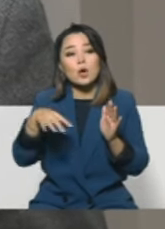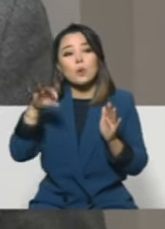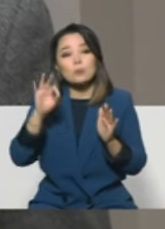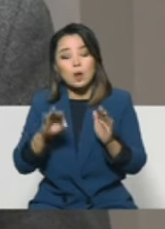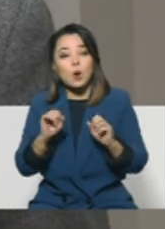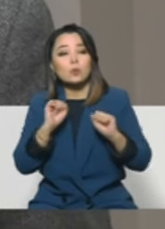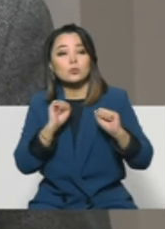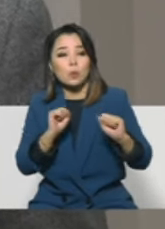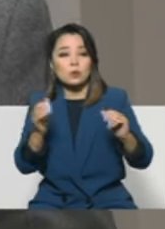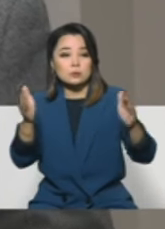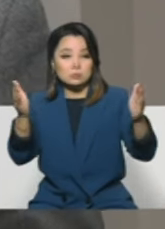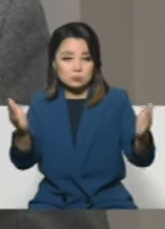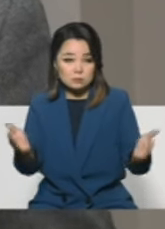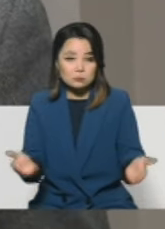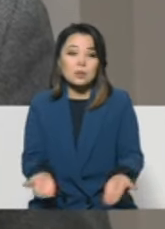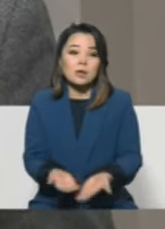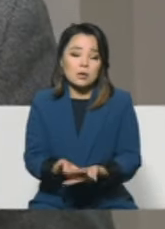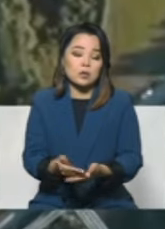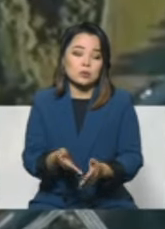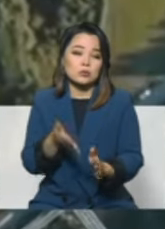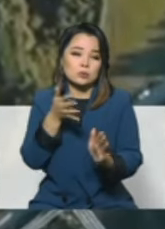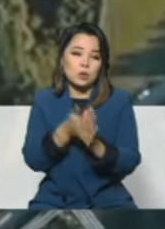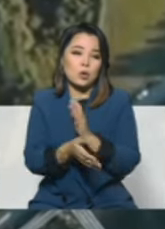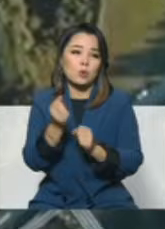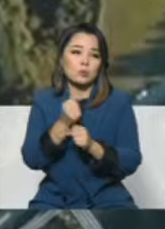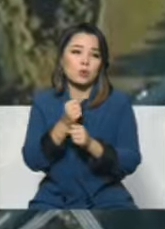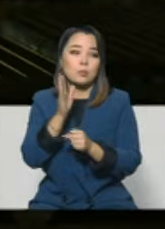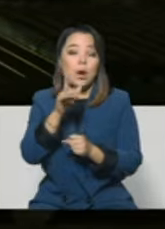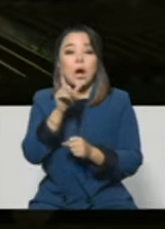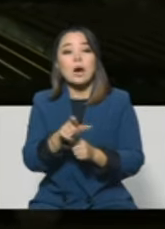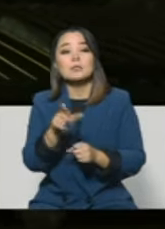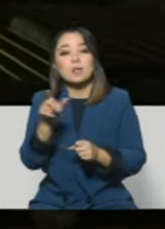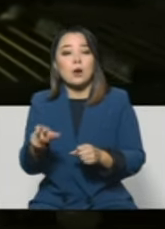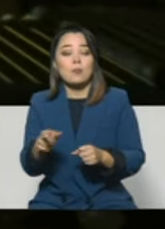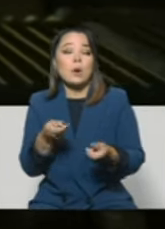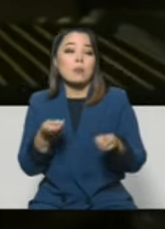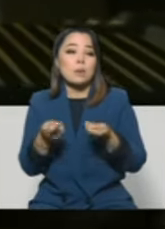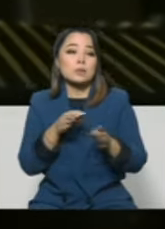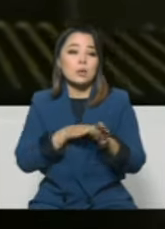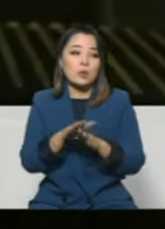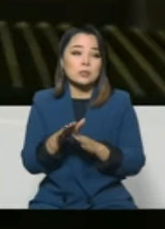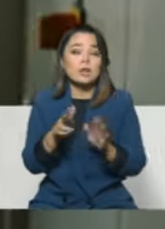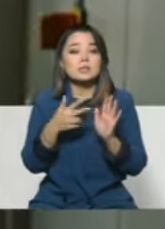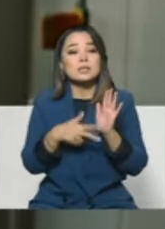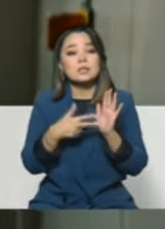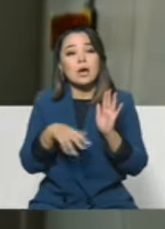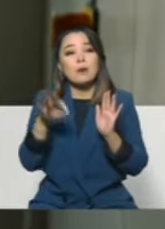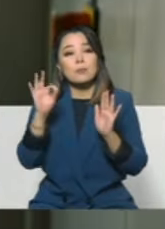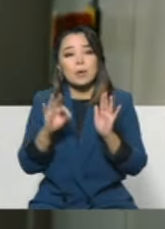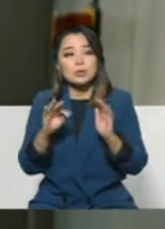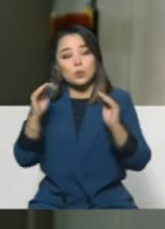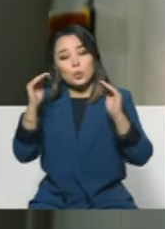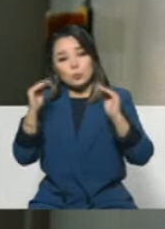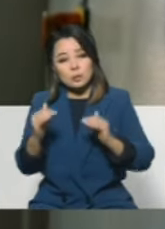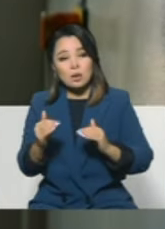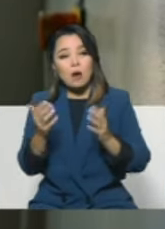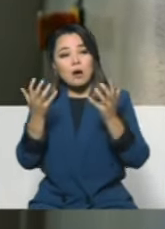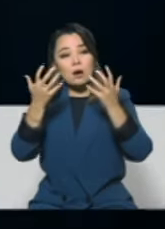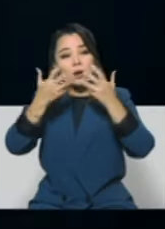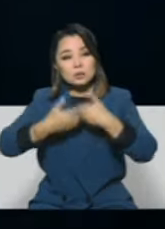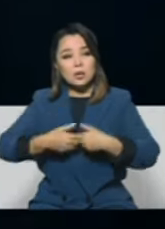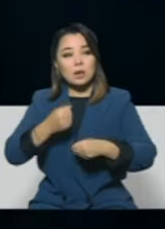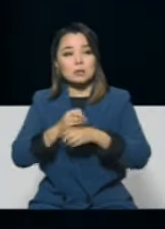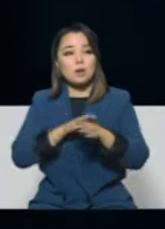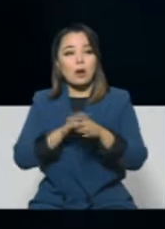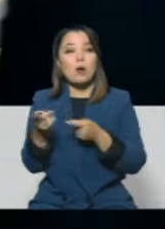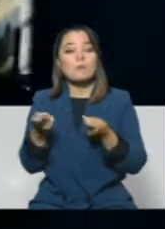осы қорғаныш жүйесіне жұмсалған болатын. Адами басқаруды 80%-ға дейін төмендетілген, оның